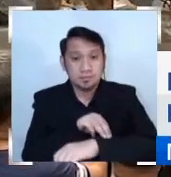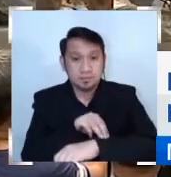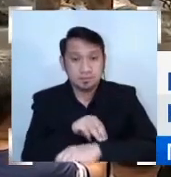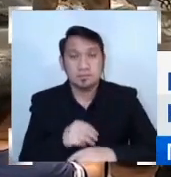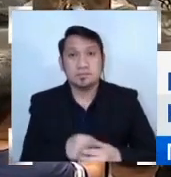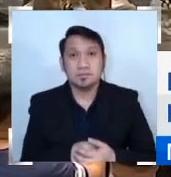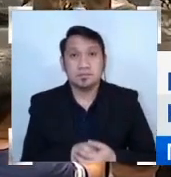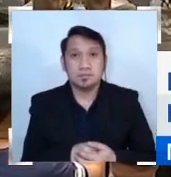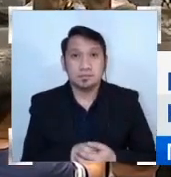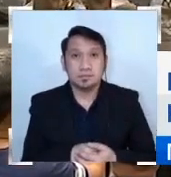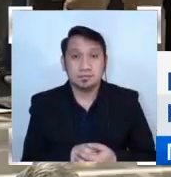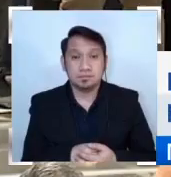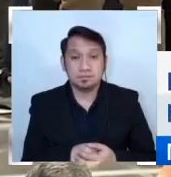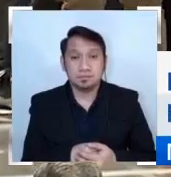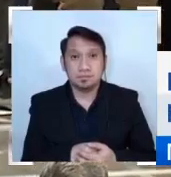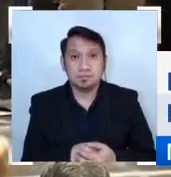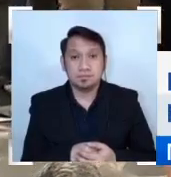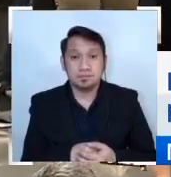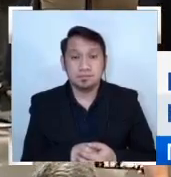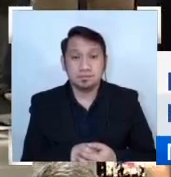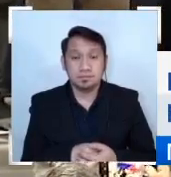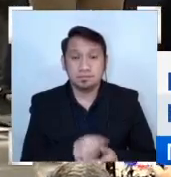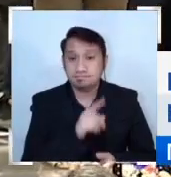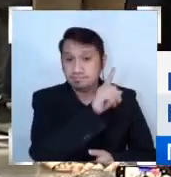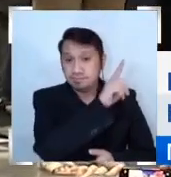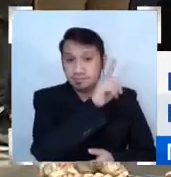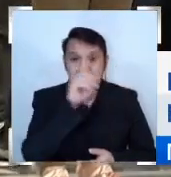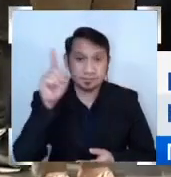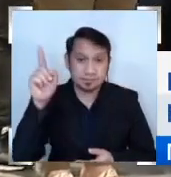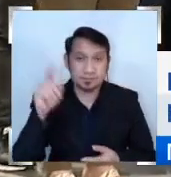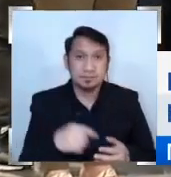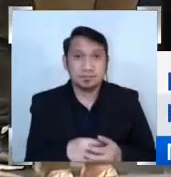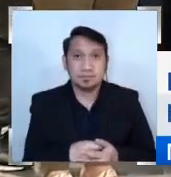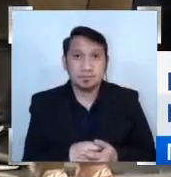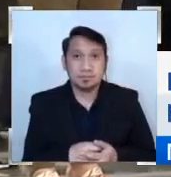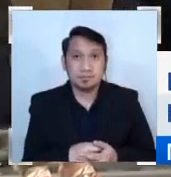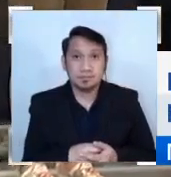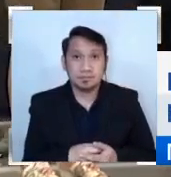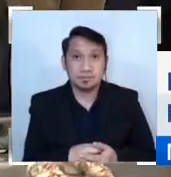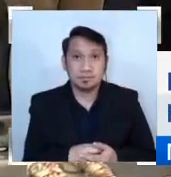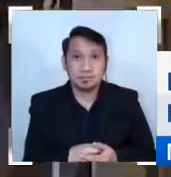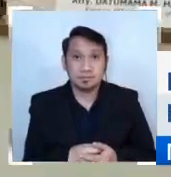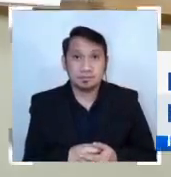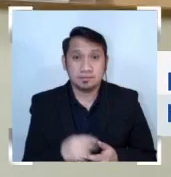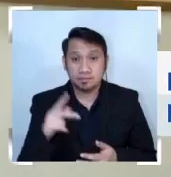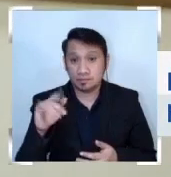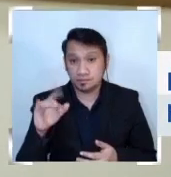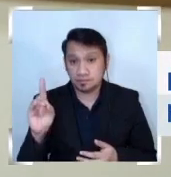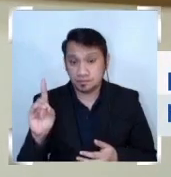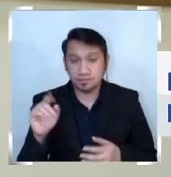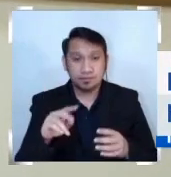Vice Mayor Monique Lagdameo. Second term re-election is naman si 1st District Representative Kid Peña Jr.